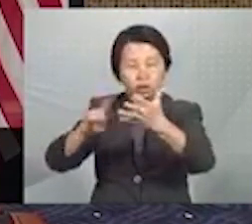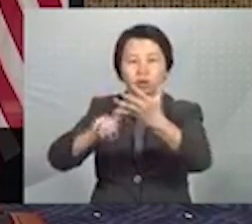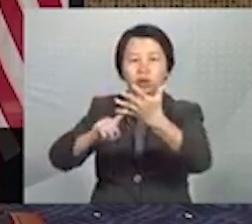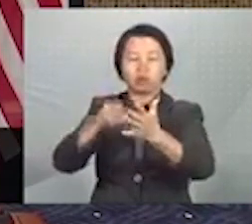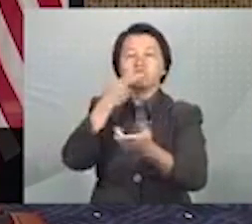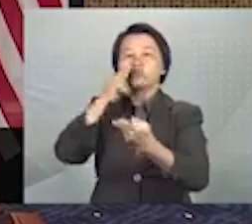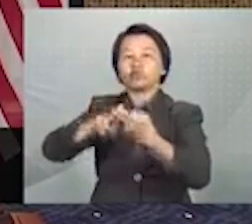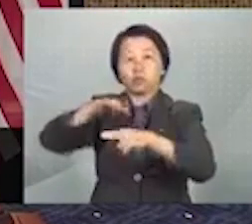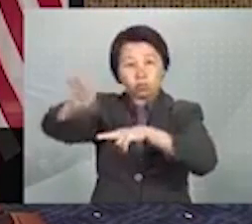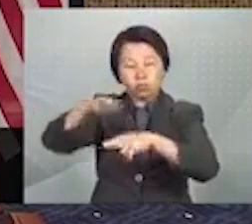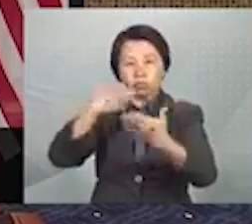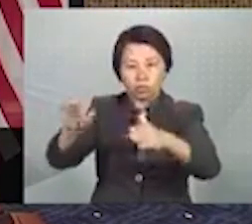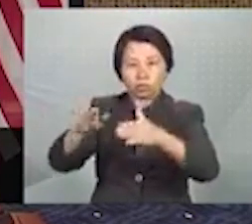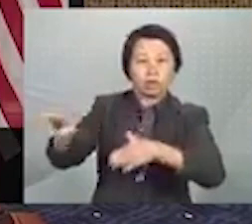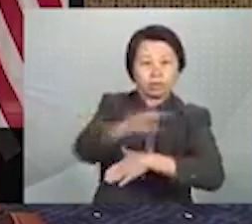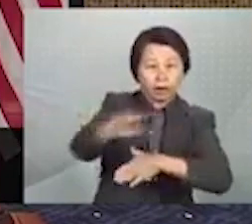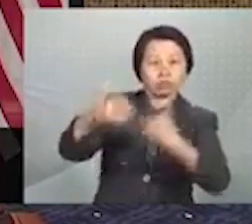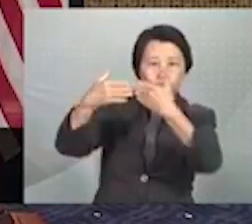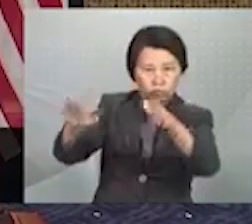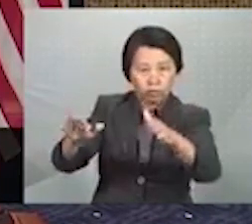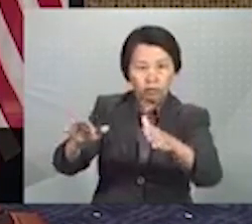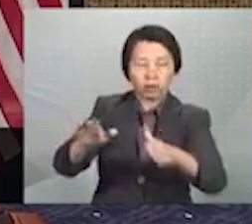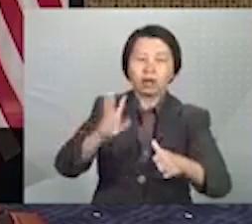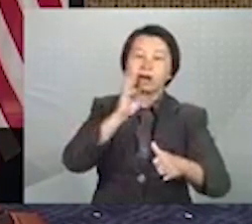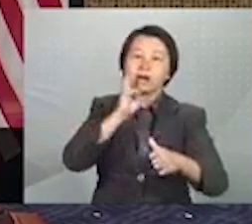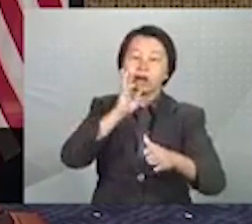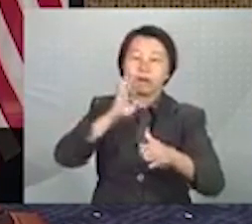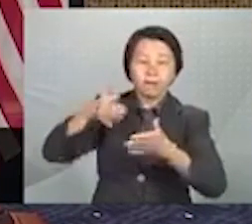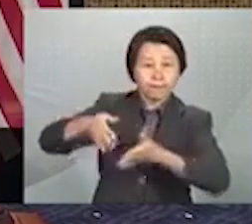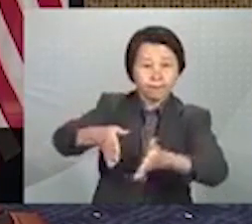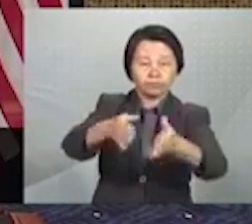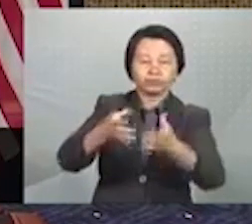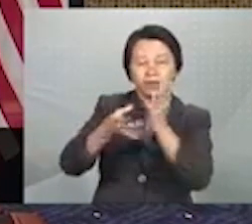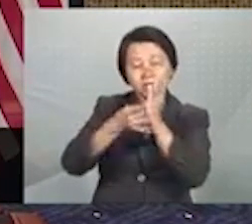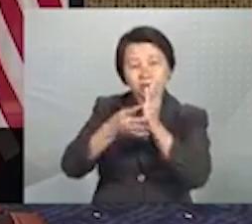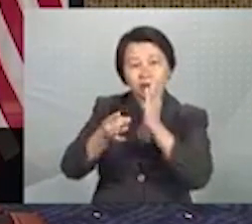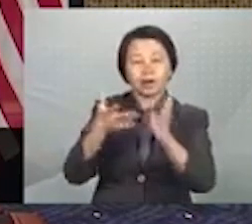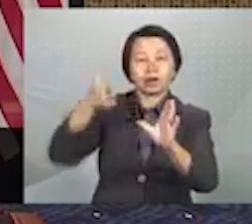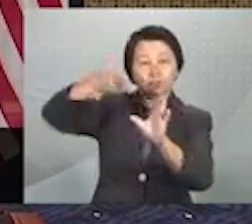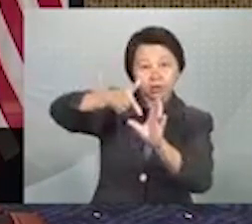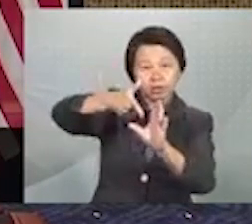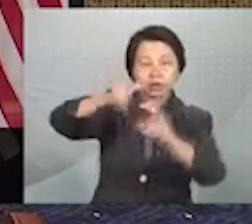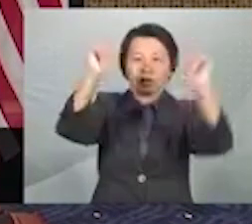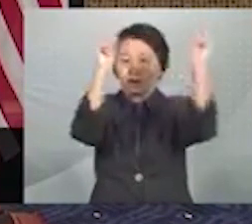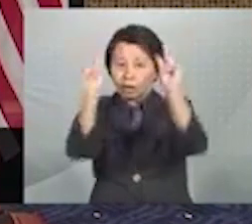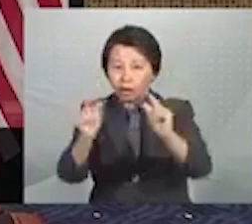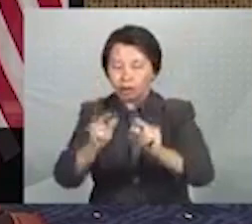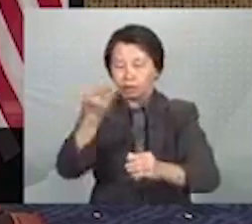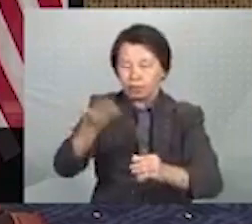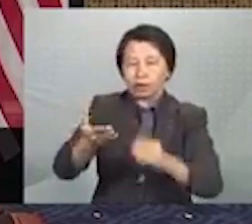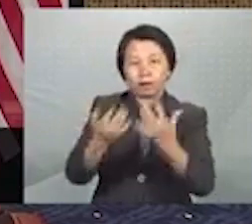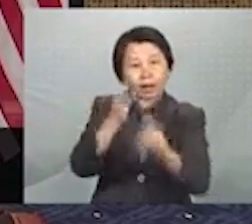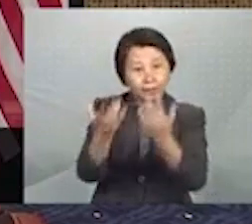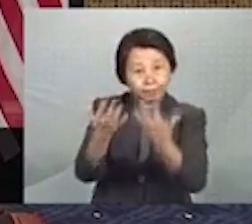pos pengangkutan pengairan minyak gas bahan